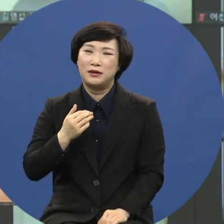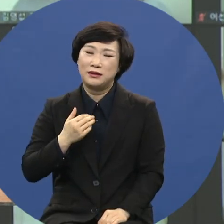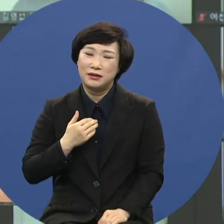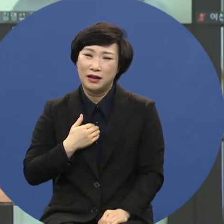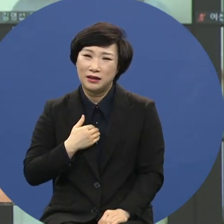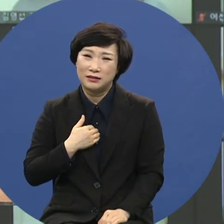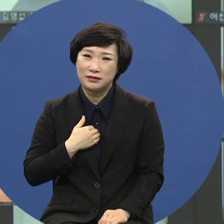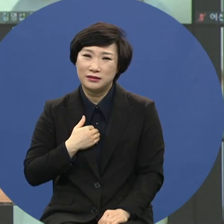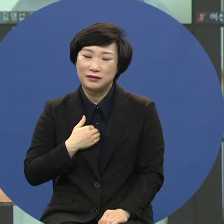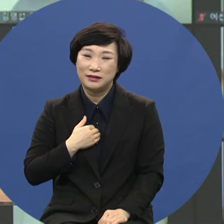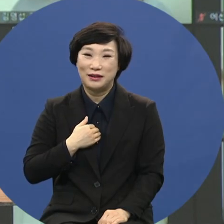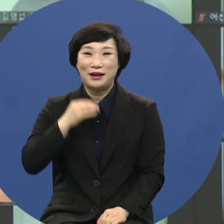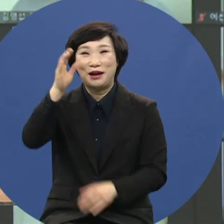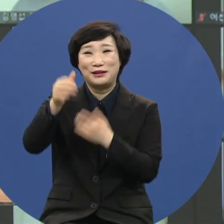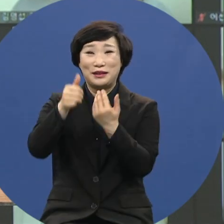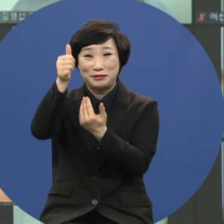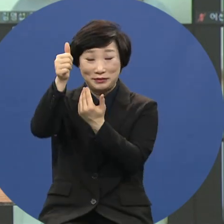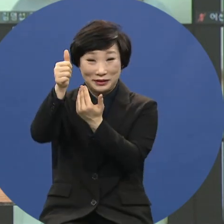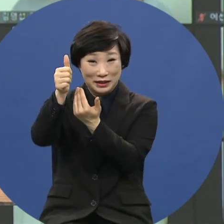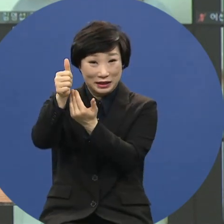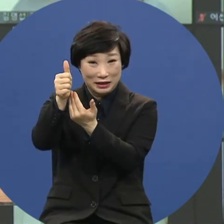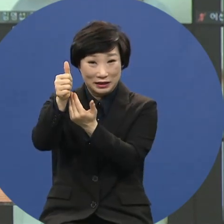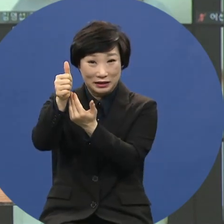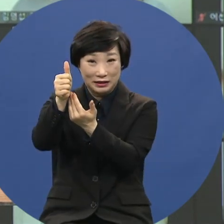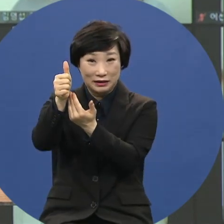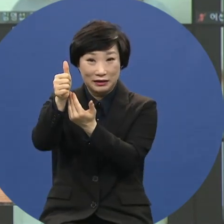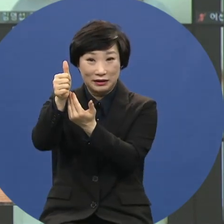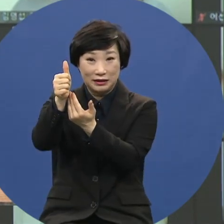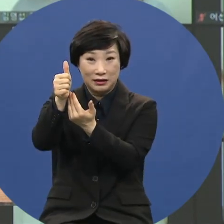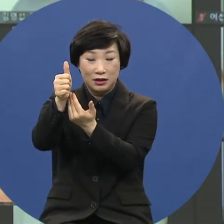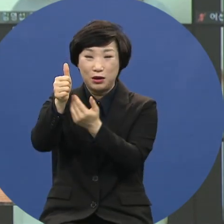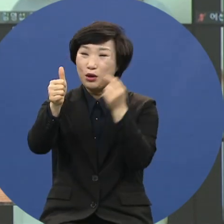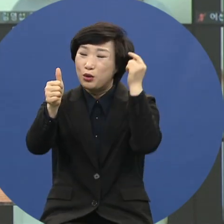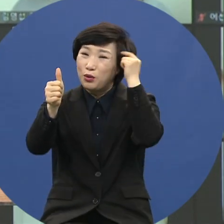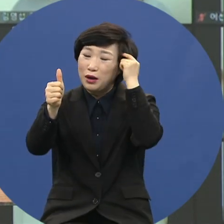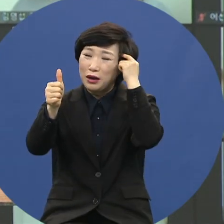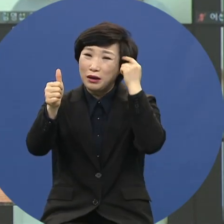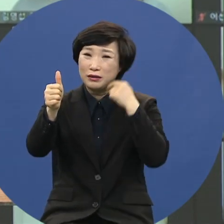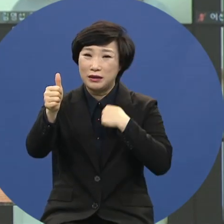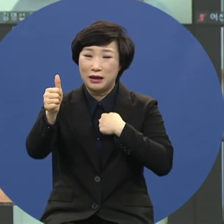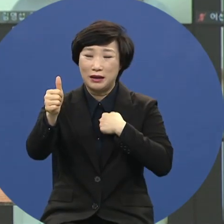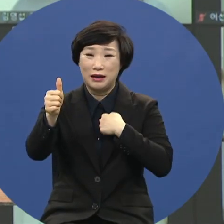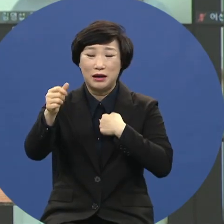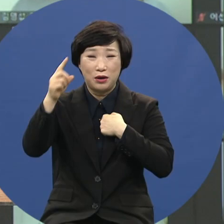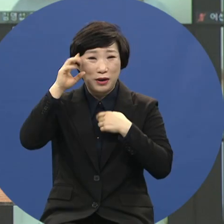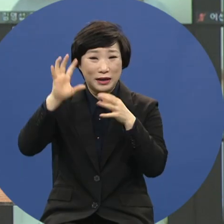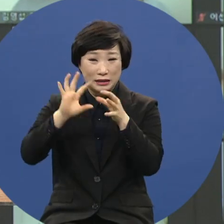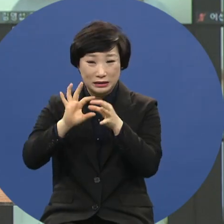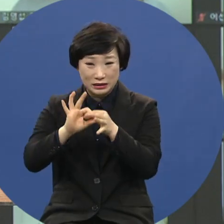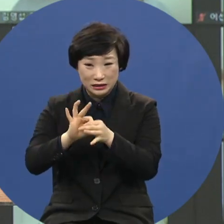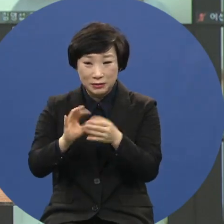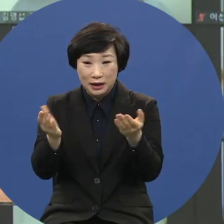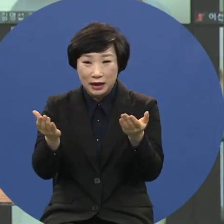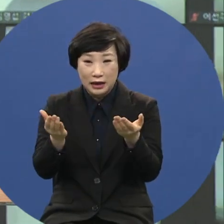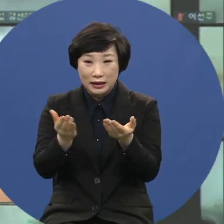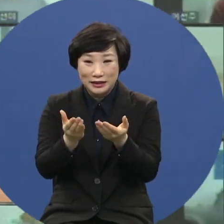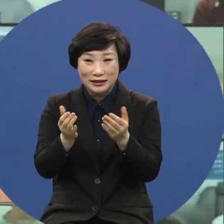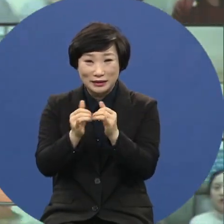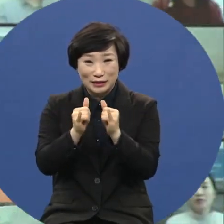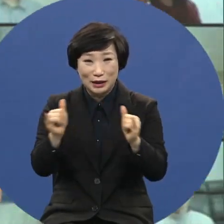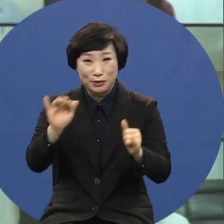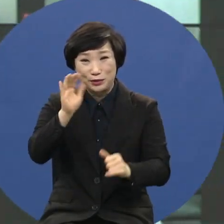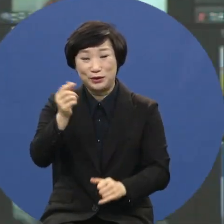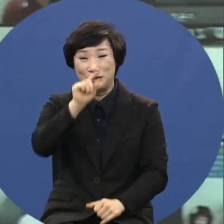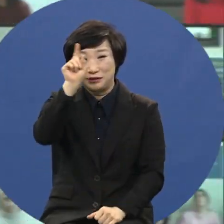나는 하나님 앞에 왜 이런 관심사의 인간이